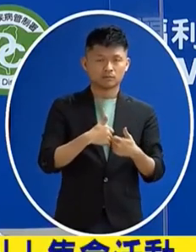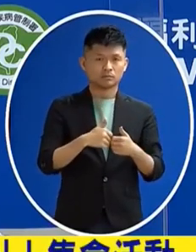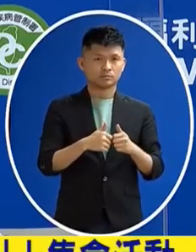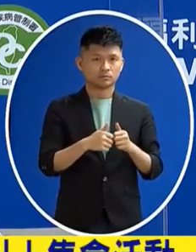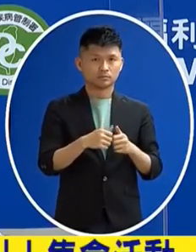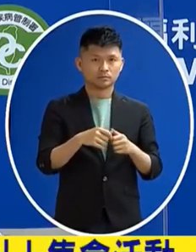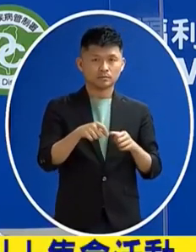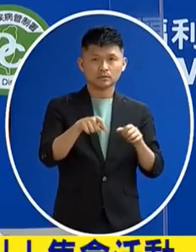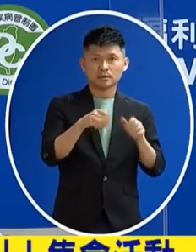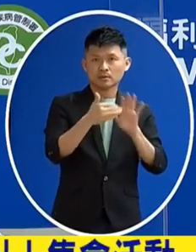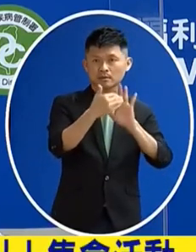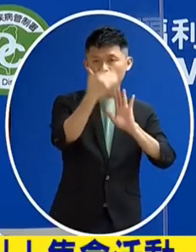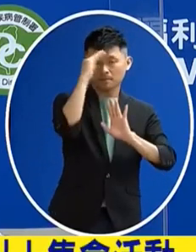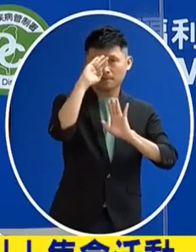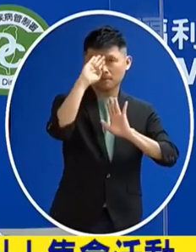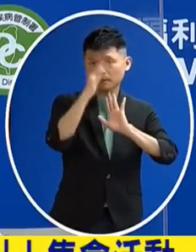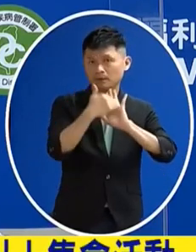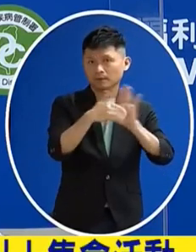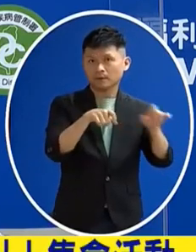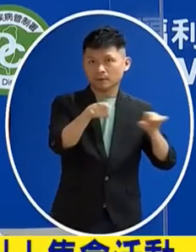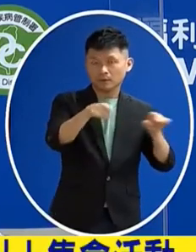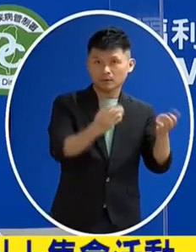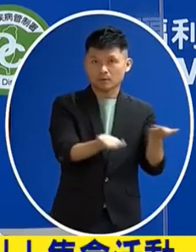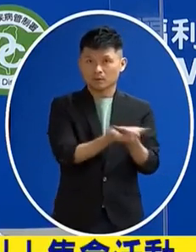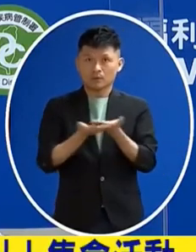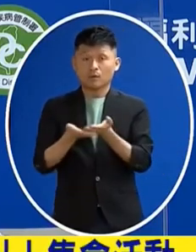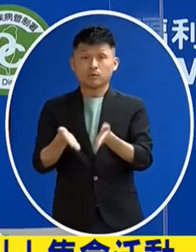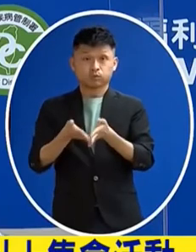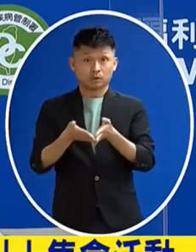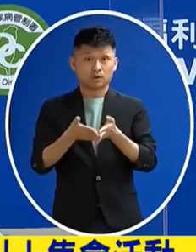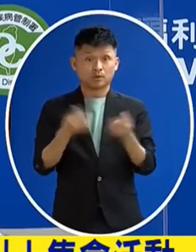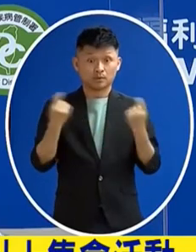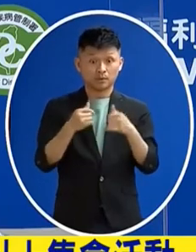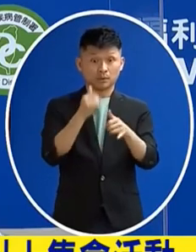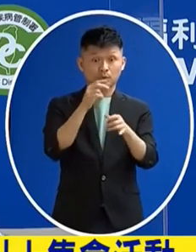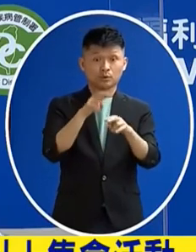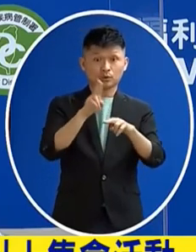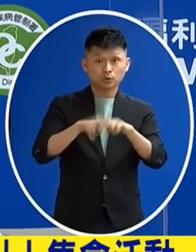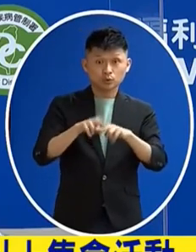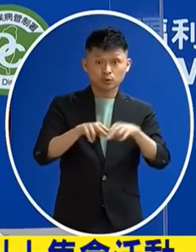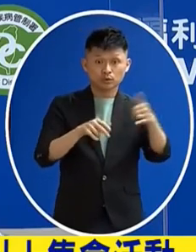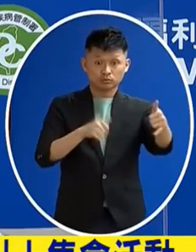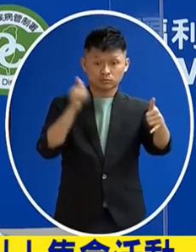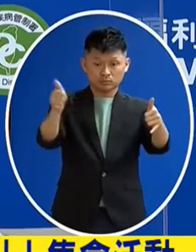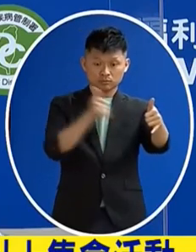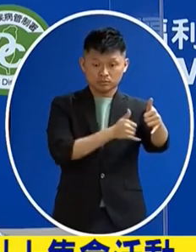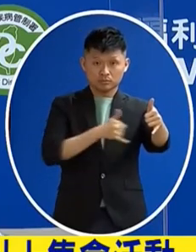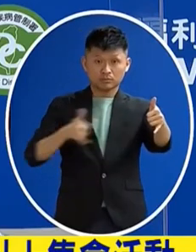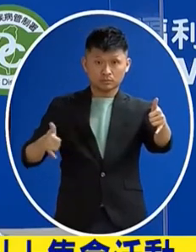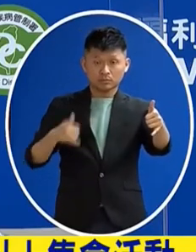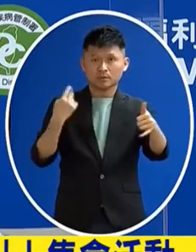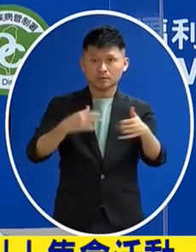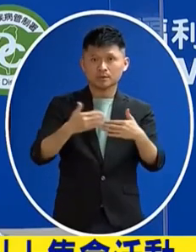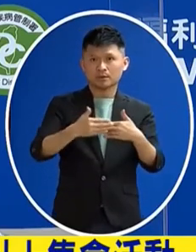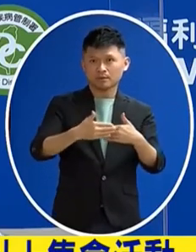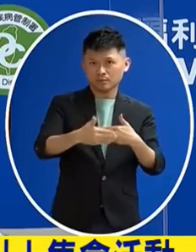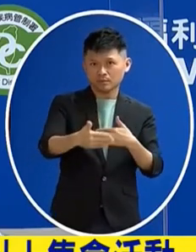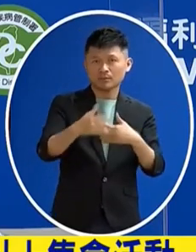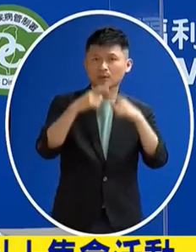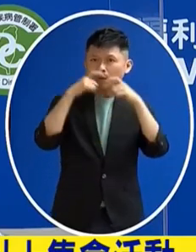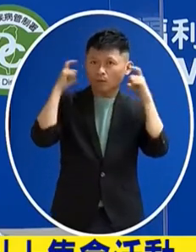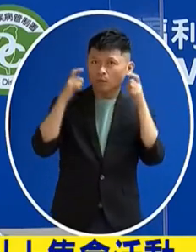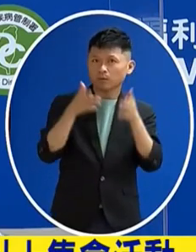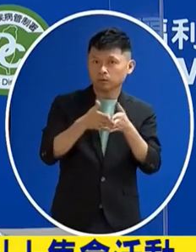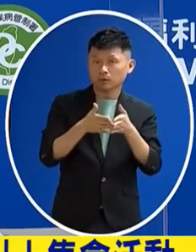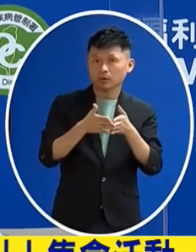防疫计划，那比如说一定要采用梅花座，全程戴口罩，那换句话场地可能要变得相对的很大，好，要不然就要